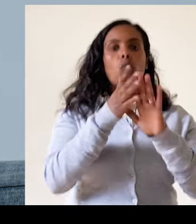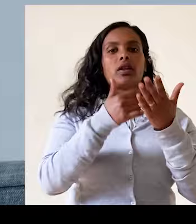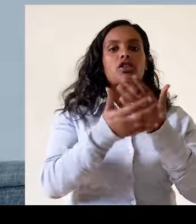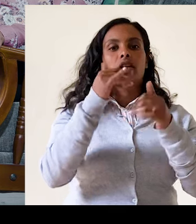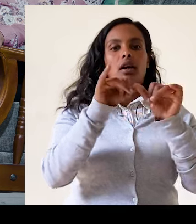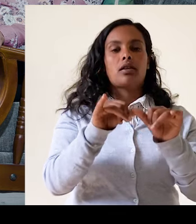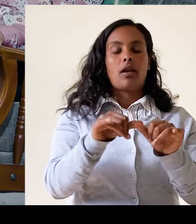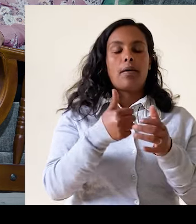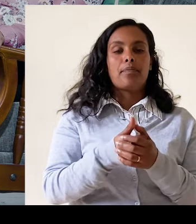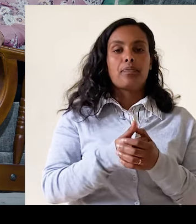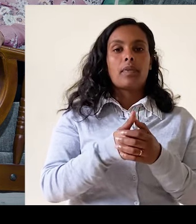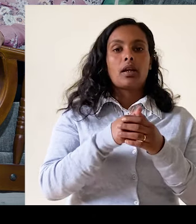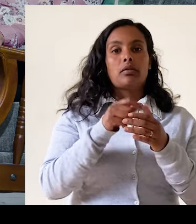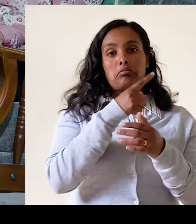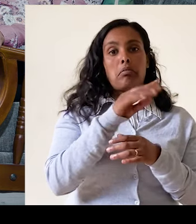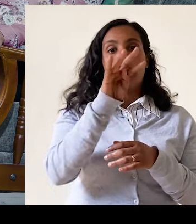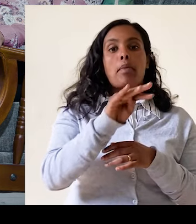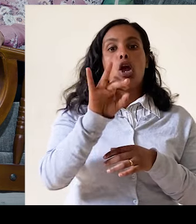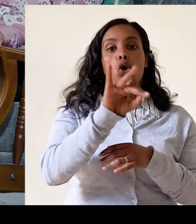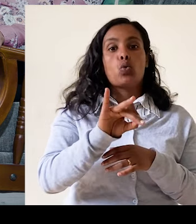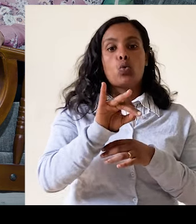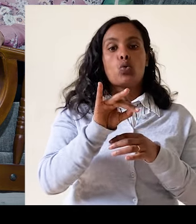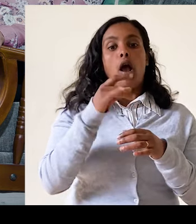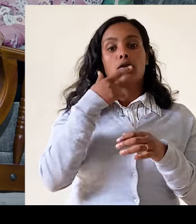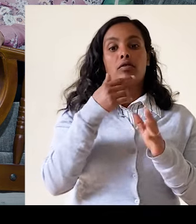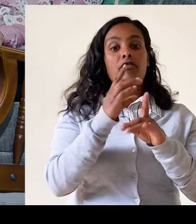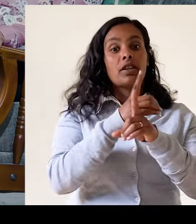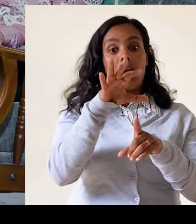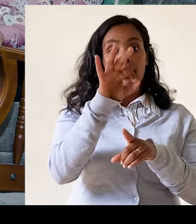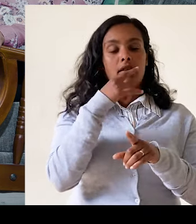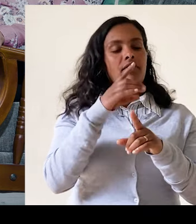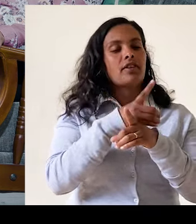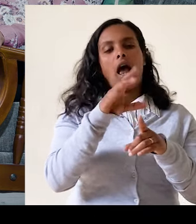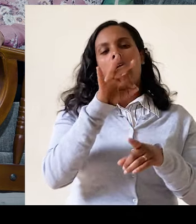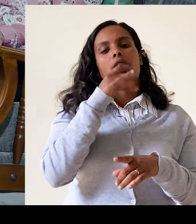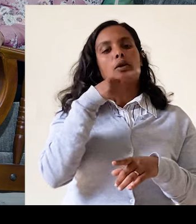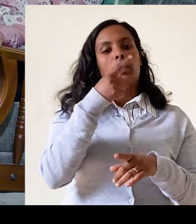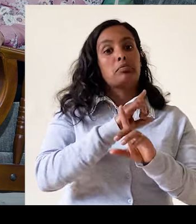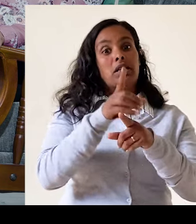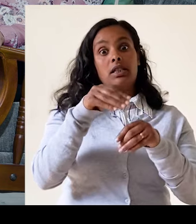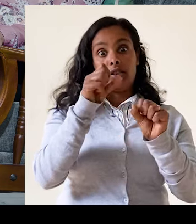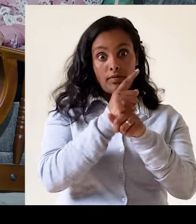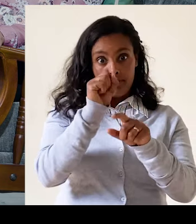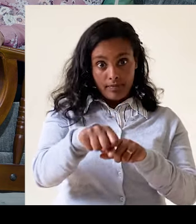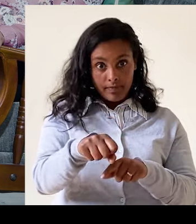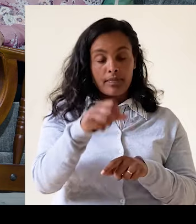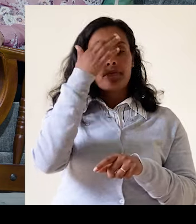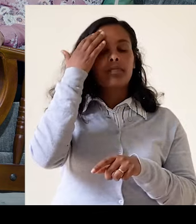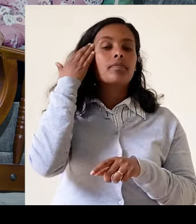ውይይታችን ይቀጥላል። ሜሉ ያልሹ አሁን ፍትህ አግኝተሻል የሚለውን ጥያቄ ስትመልሺ ፍትህ አላገኘው ብለሻል።